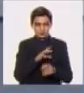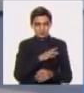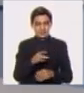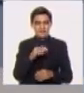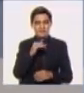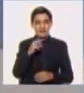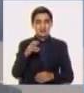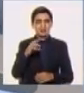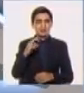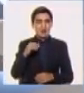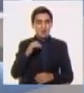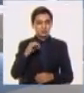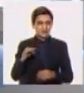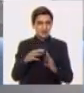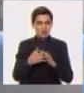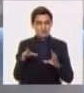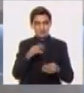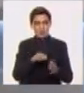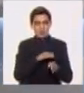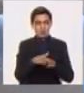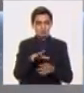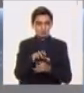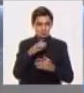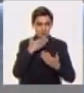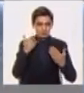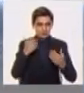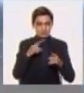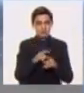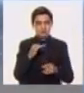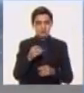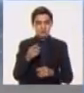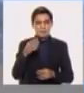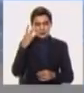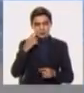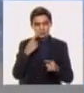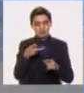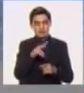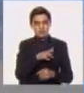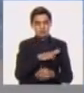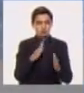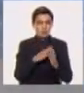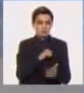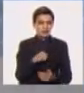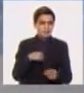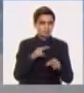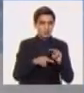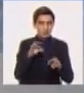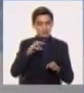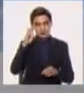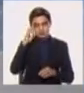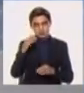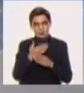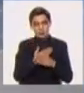су әлі түгел тартылып алынған жоқ. Қазір ауыл халқының пікірі екке бөлінген. Бірі үйді өзіміз салғанымыз дұрыс десе, енді бірі мемлекет тұрғыз